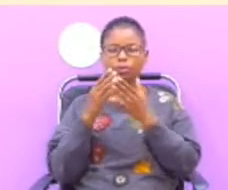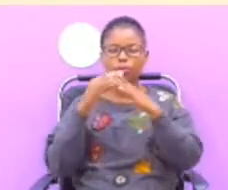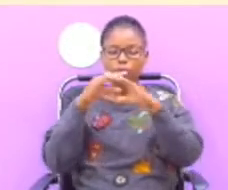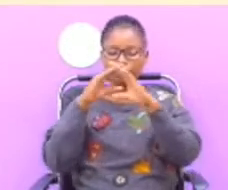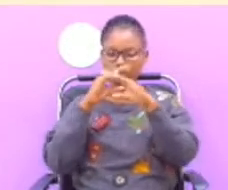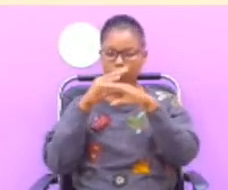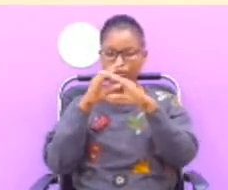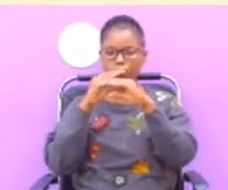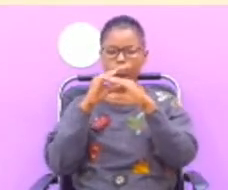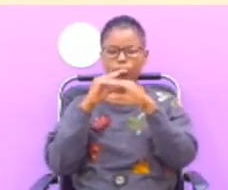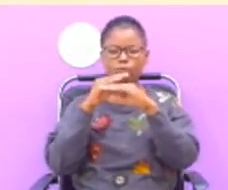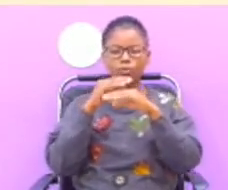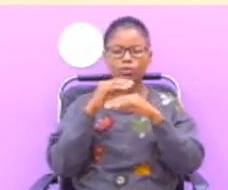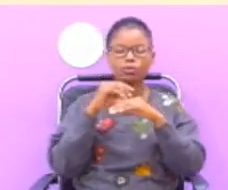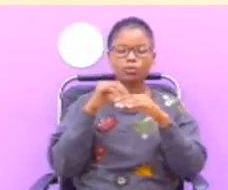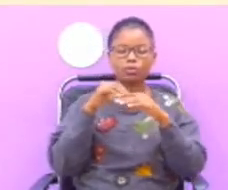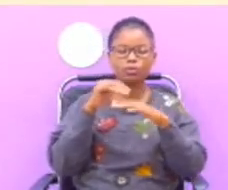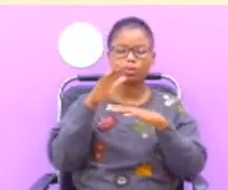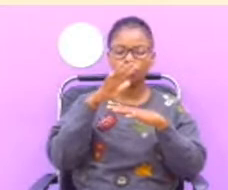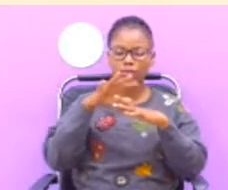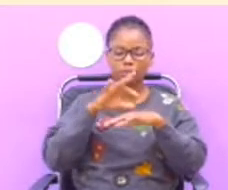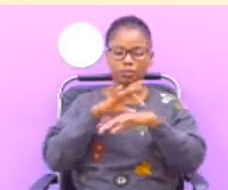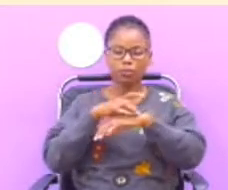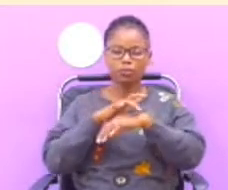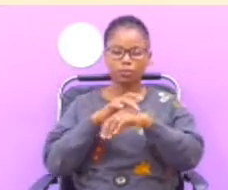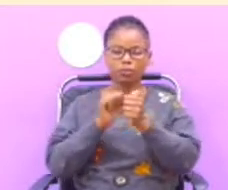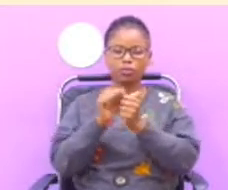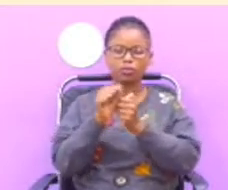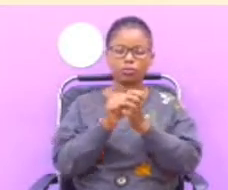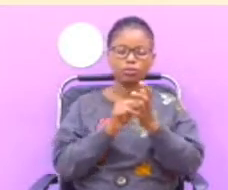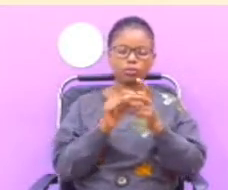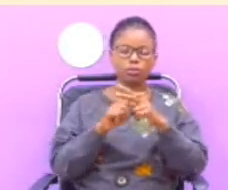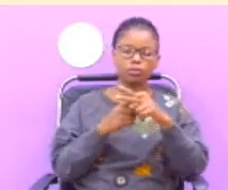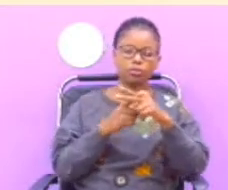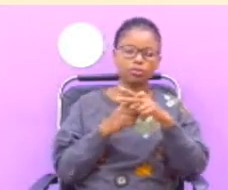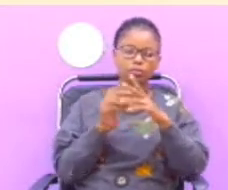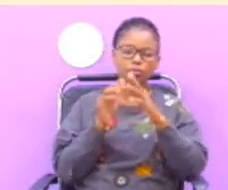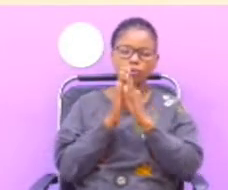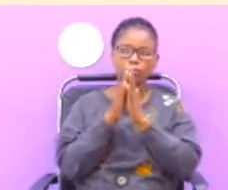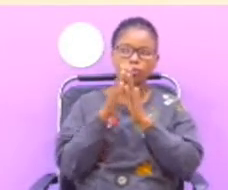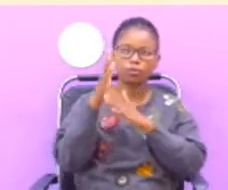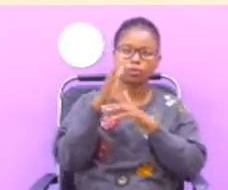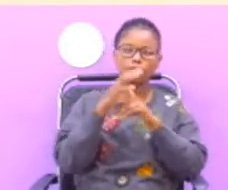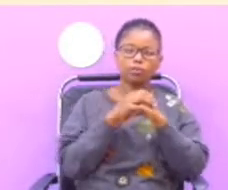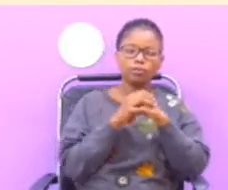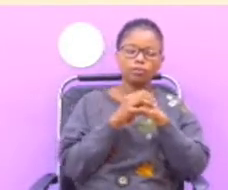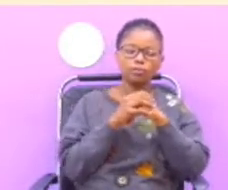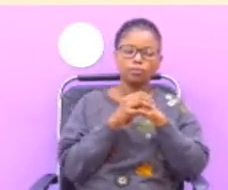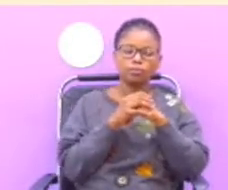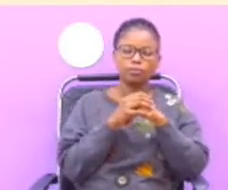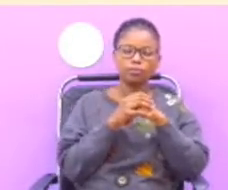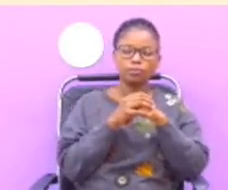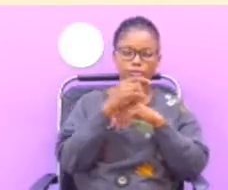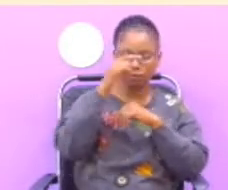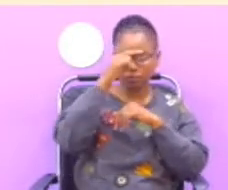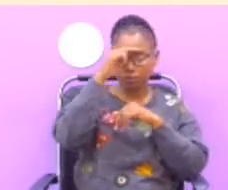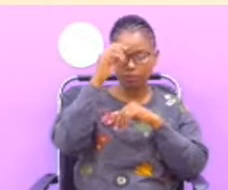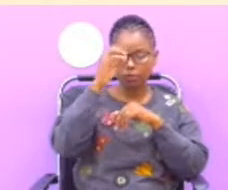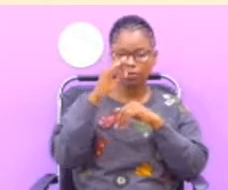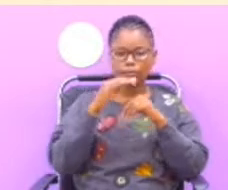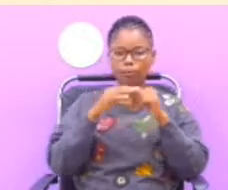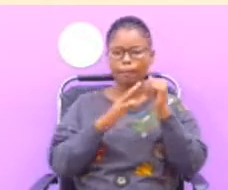mambĩrĩrie kũmahuha thĩambĩrĩrie kwanangĩka Bwana asifiwe sana nĩ tondũ wa mehia na